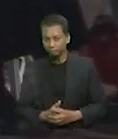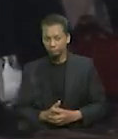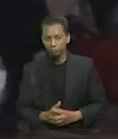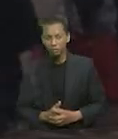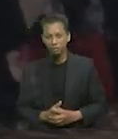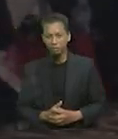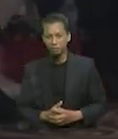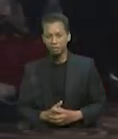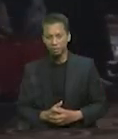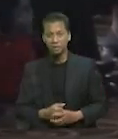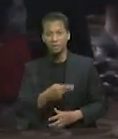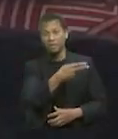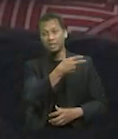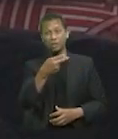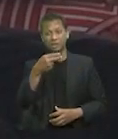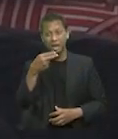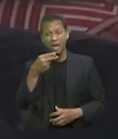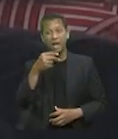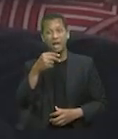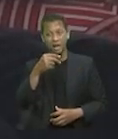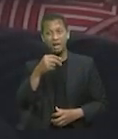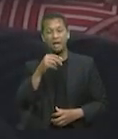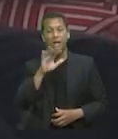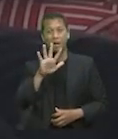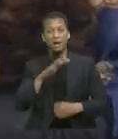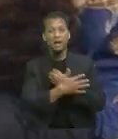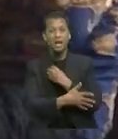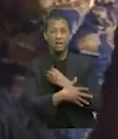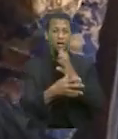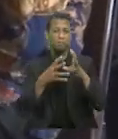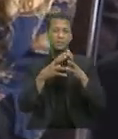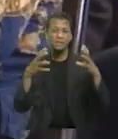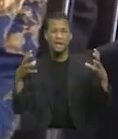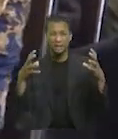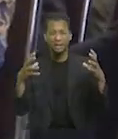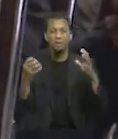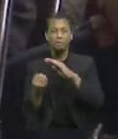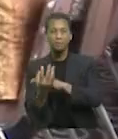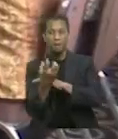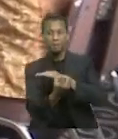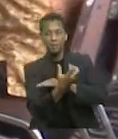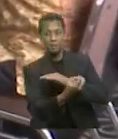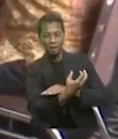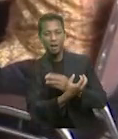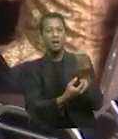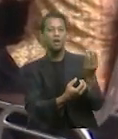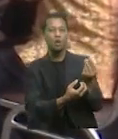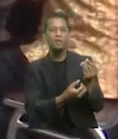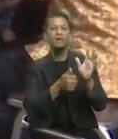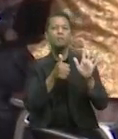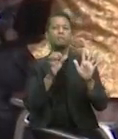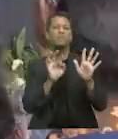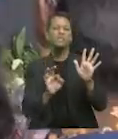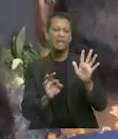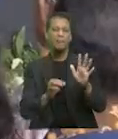Indonesia harus menjadi 5 negara besar di dunia dengan rata-rata pertumbuhan ekonomi tidak kurang 6% per tahun. Oleh sebab itu,